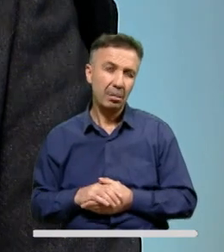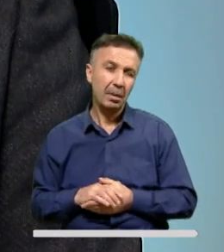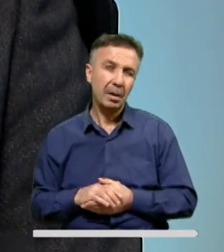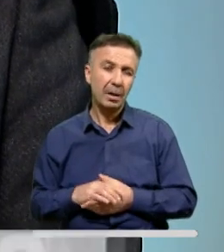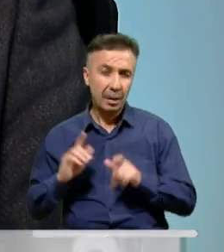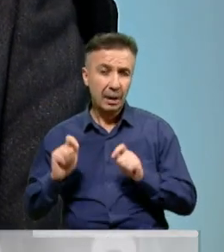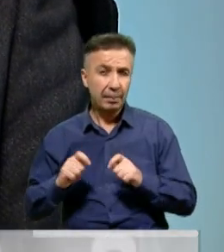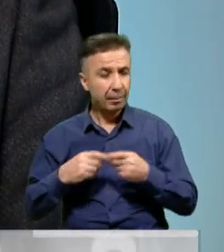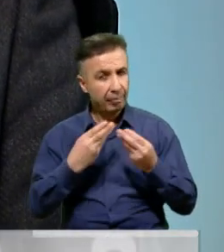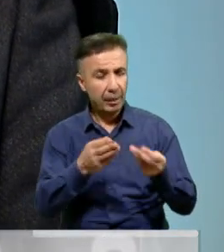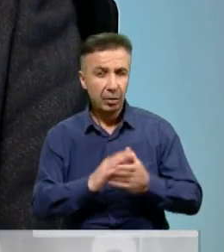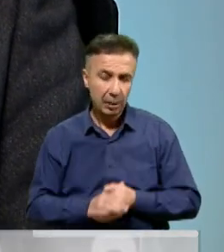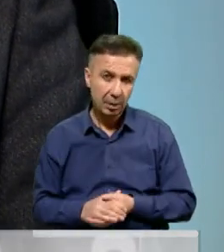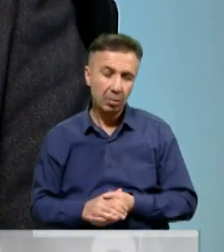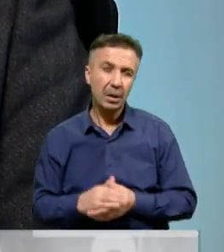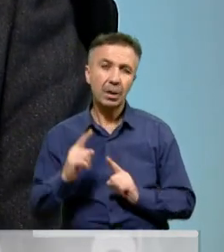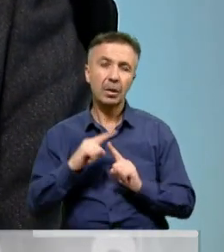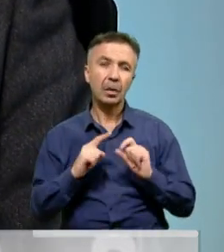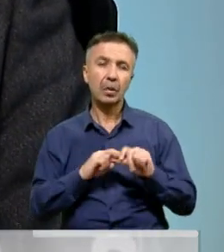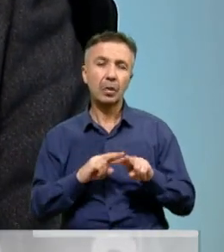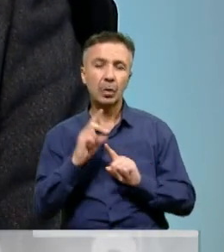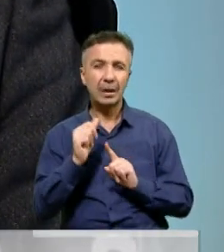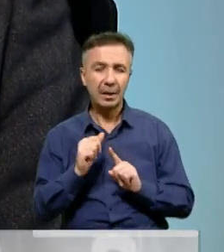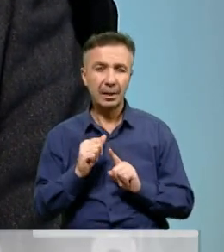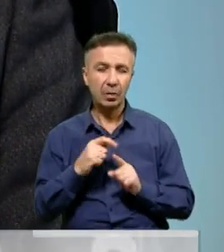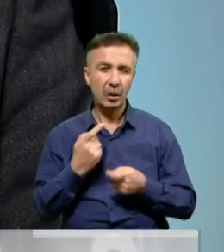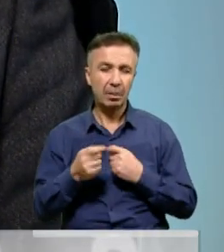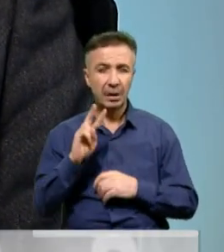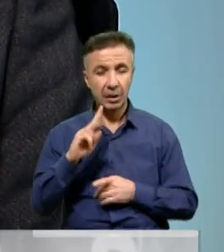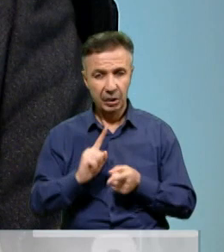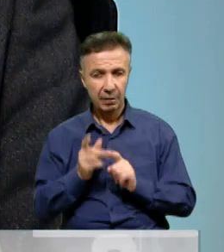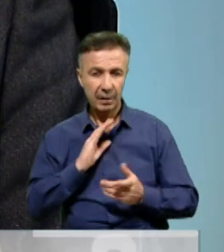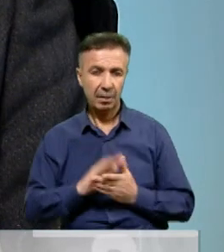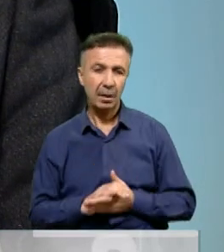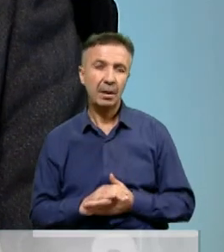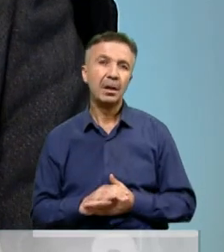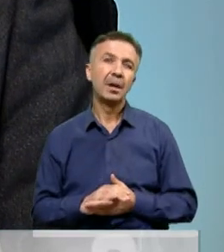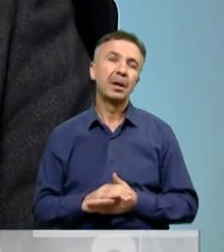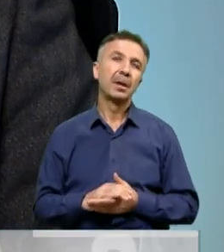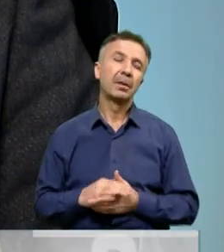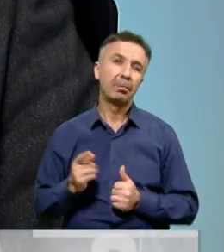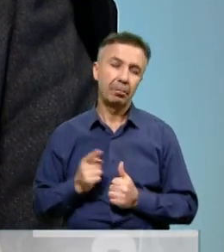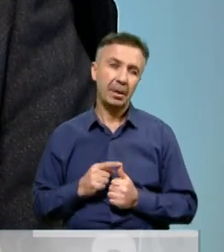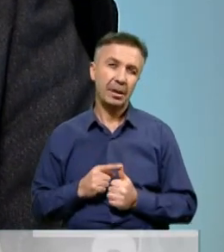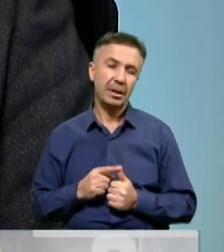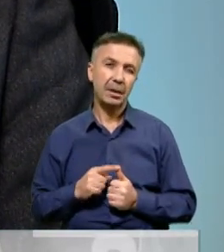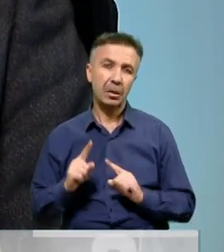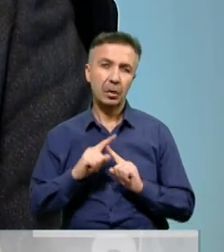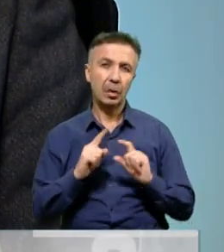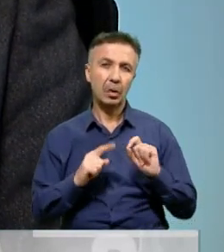ediyorlar. Burada TOKİ'nin uygulamaları iki çeşit malum haliniz. Birincisi TOKİ diyor